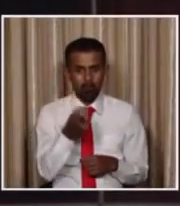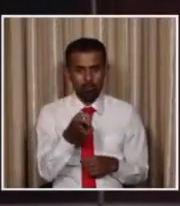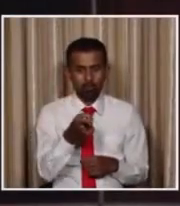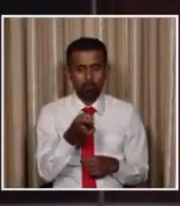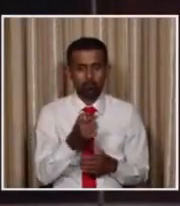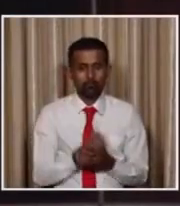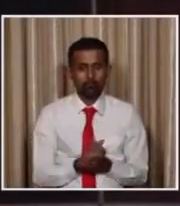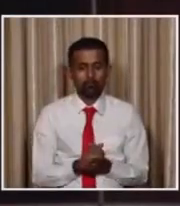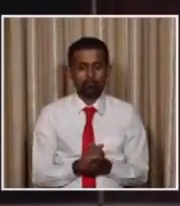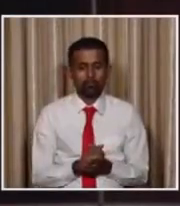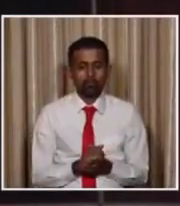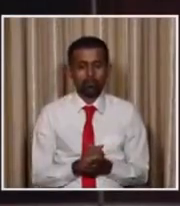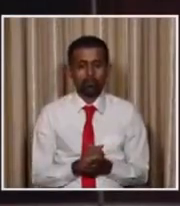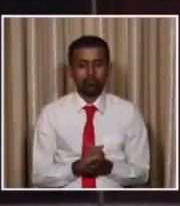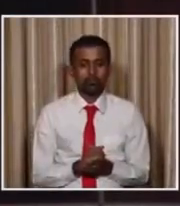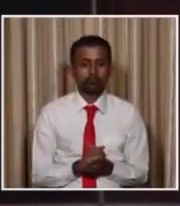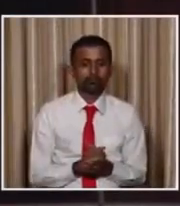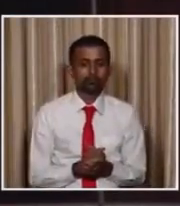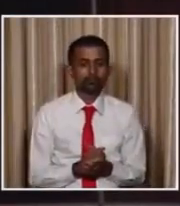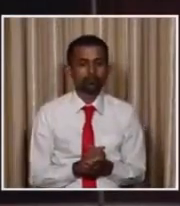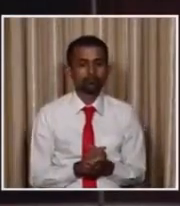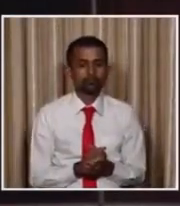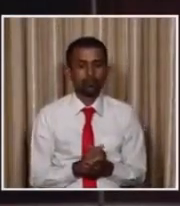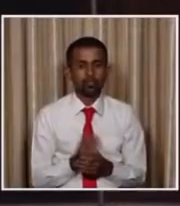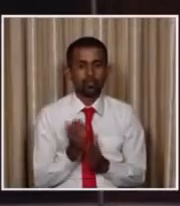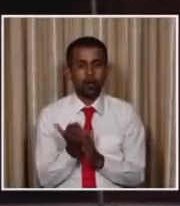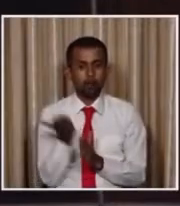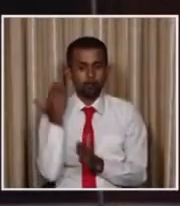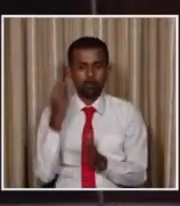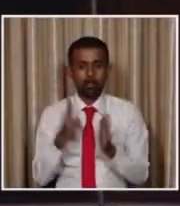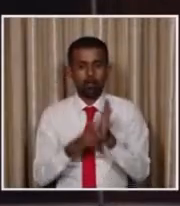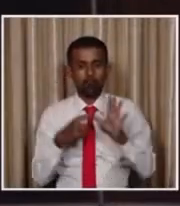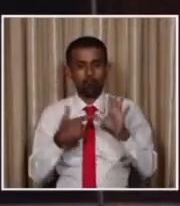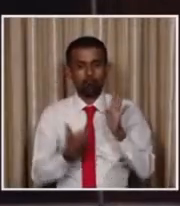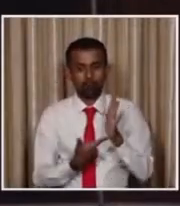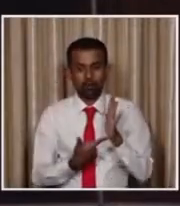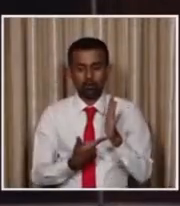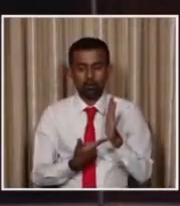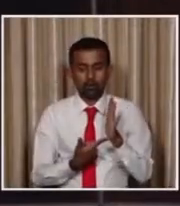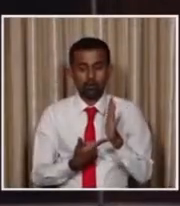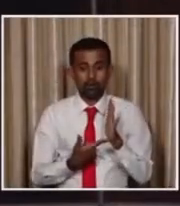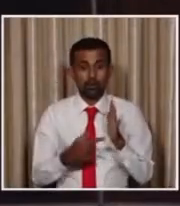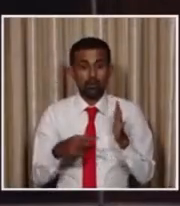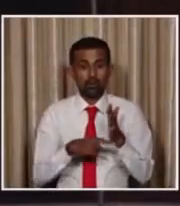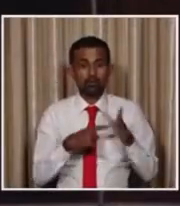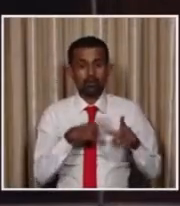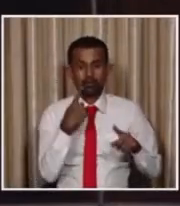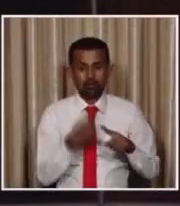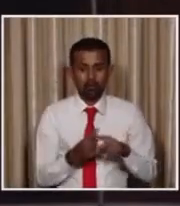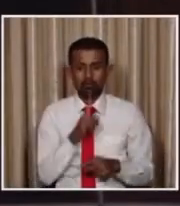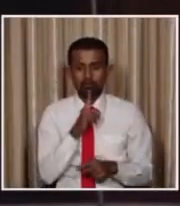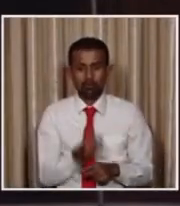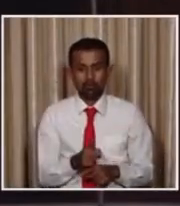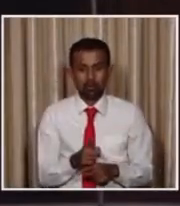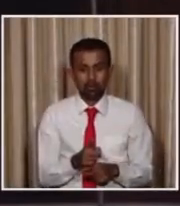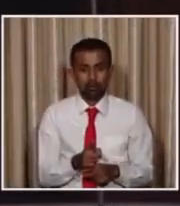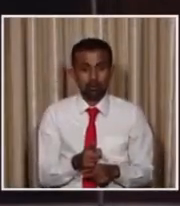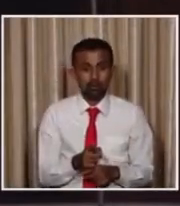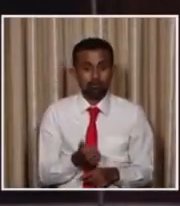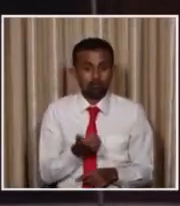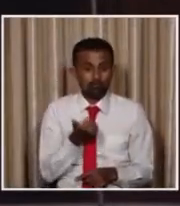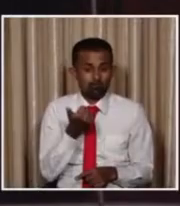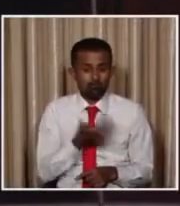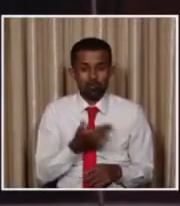ඒ වගේම ගරු සභාපතිතුමනි පෞගිය වැඩබද්ද වේලාවේදී ඔබ දන්නවා වැඩබද්ද කියලා කියන්නේ අතිශය